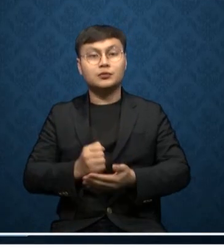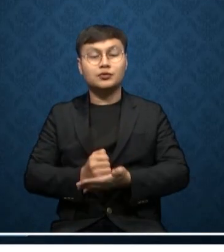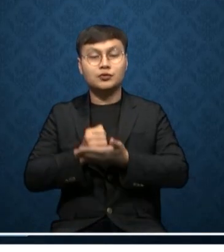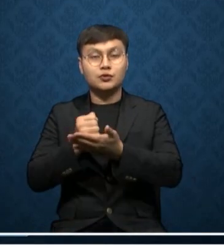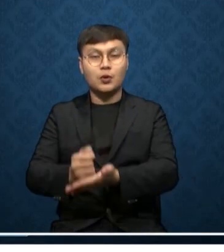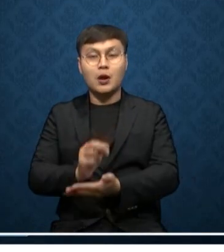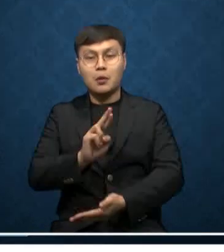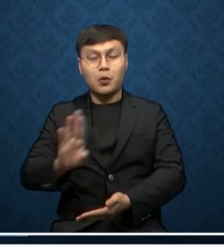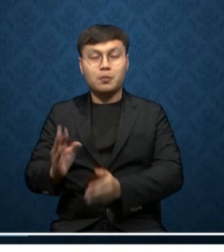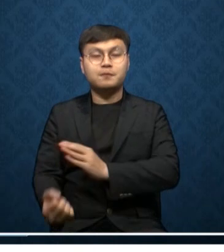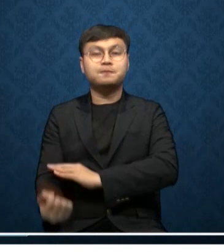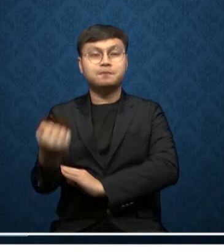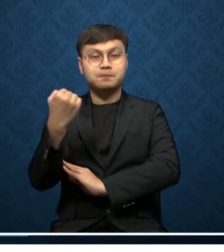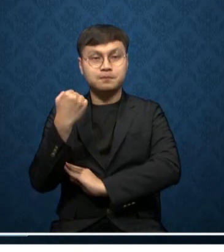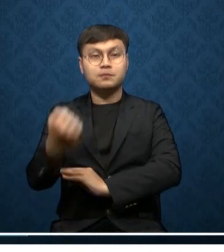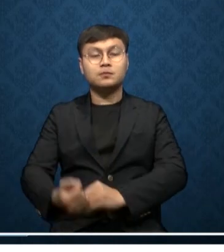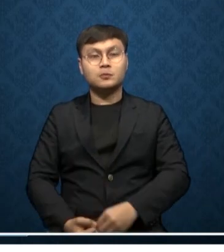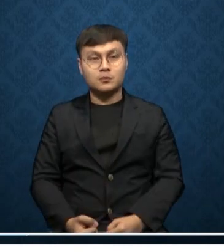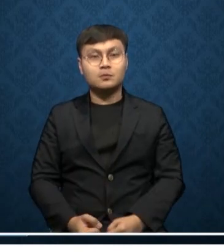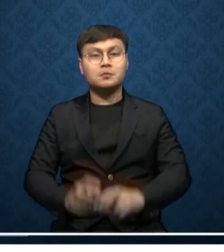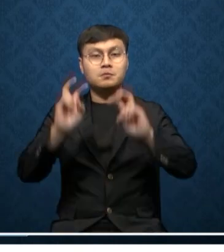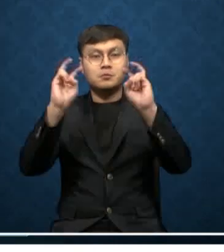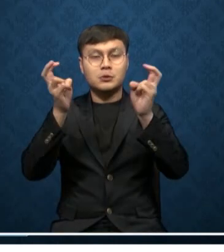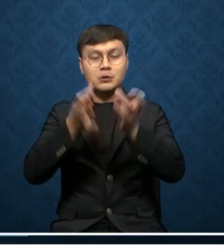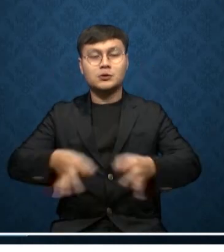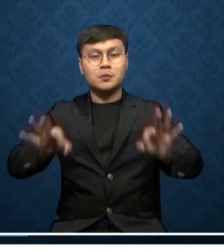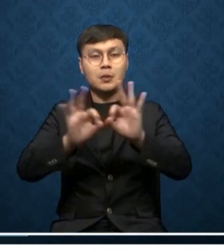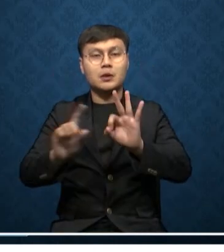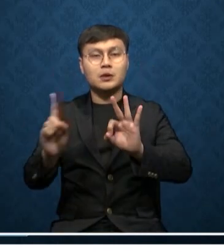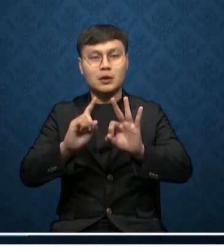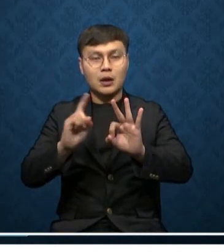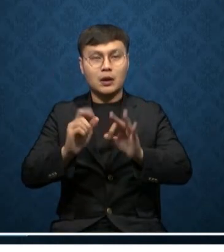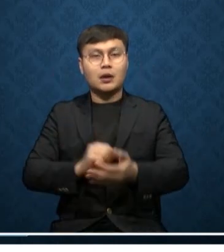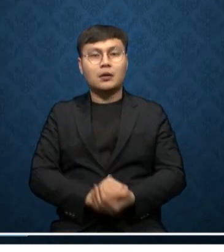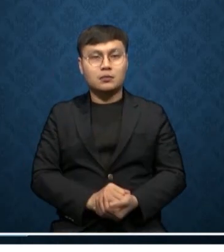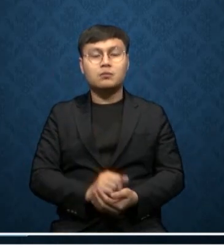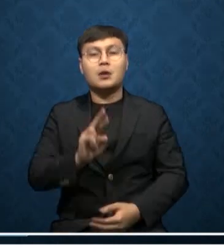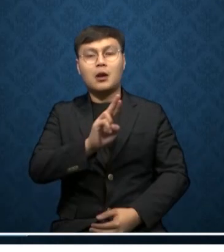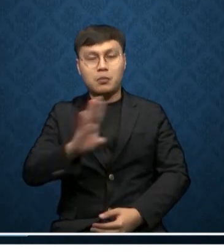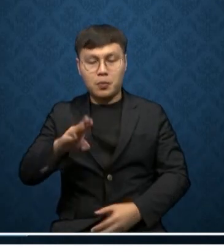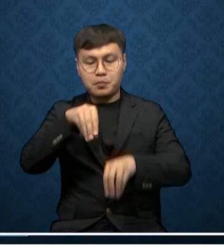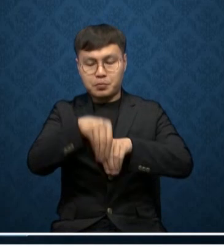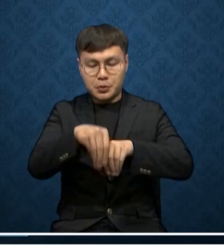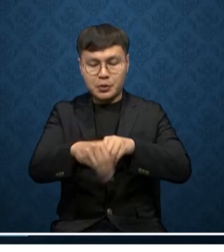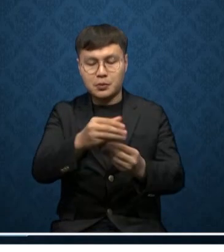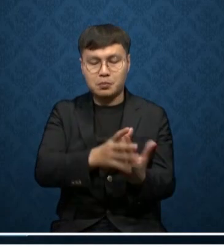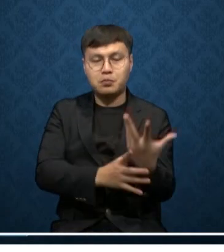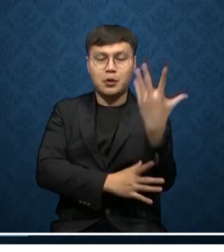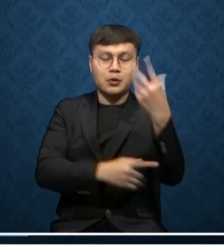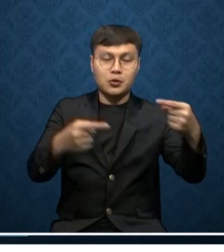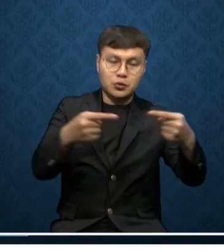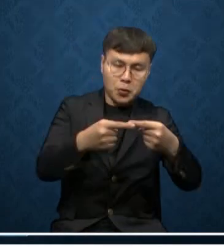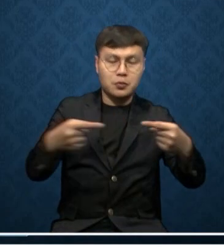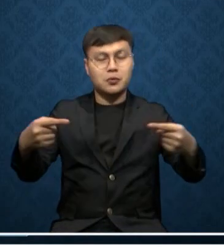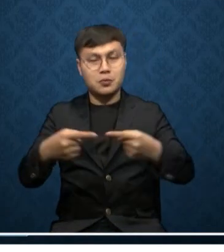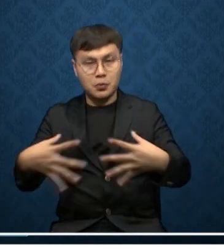ของระบบได้อย่างแท้จริงเพราะฉะนั้นประเด็นที่น่าจะต้องติดตามเพิ่มเติมคือความยั่งยืนของการปรับเปลี่ยนระบบการปลูกพืชในพื้นที่ที่เหมาะสมและไม่เหมาะสมที่